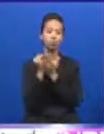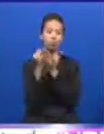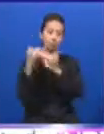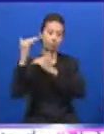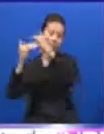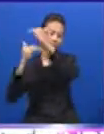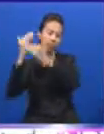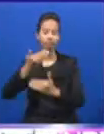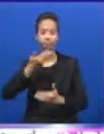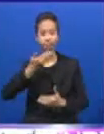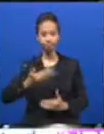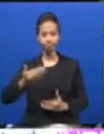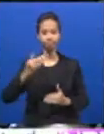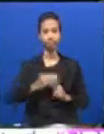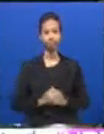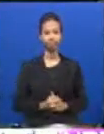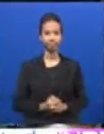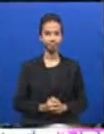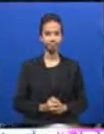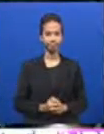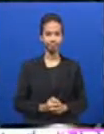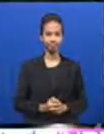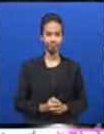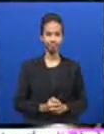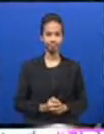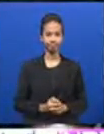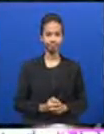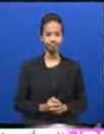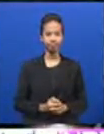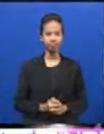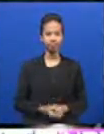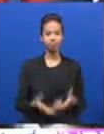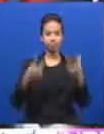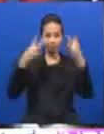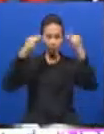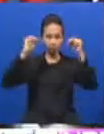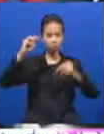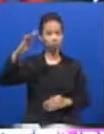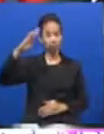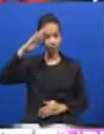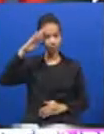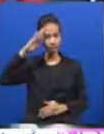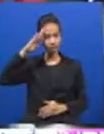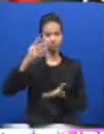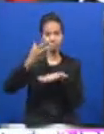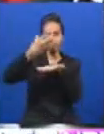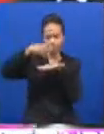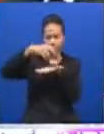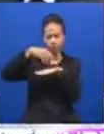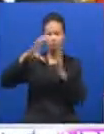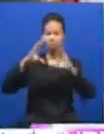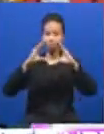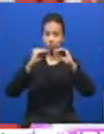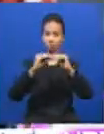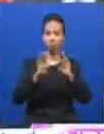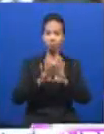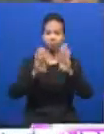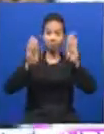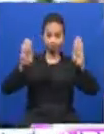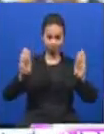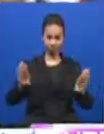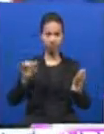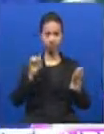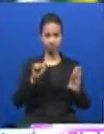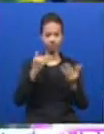ที่ยั่งยืนค่ะชื่อเล่นเอกประยุทธ์จันทร์โอชานายกรัฐมนตรีกล่าวเปิดการประชุมประจำปีของคณะกรรมาธิการ